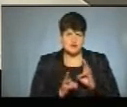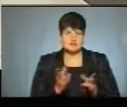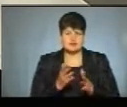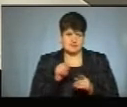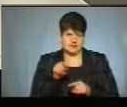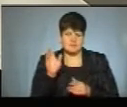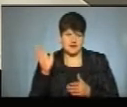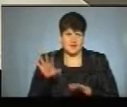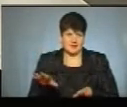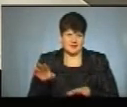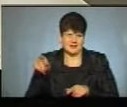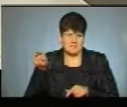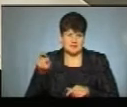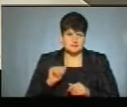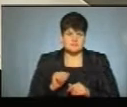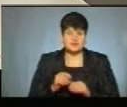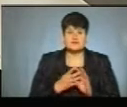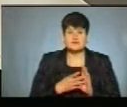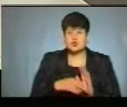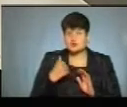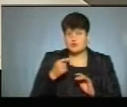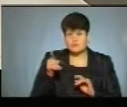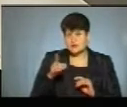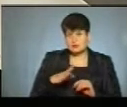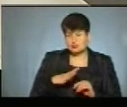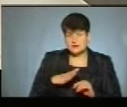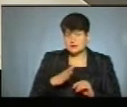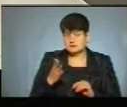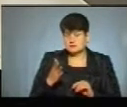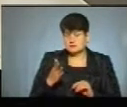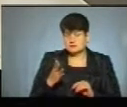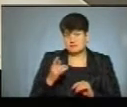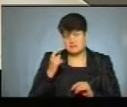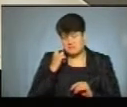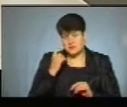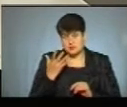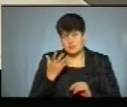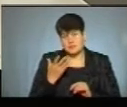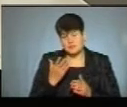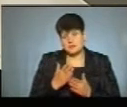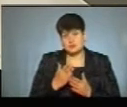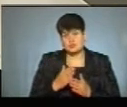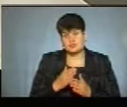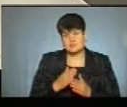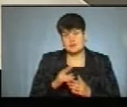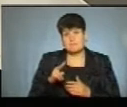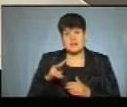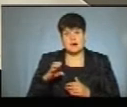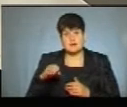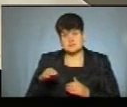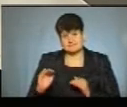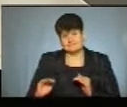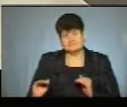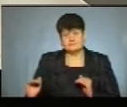тобто вони в 90-х роках вони були якраз десь того віку, який би вони мали бути теоретично в Пласті. От, якби